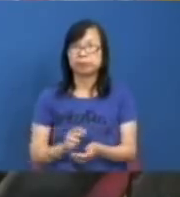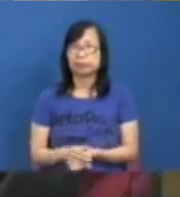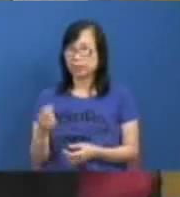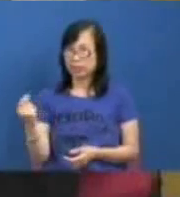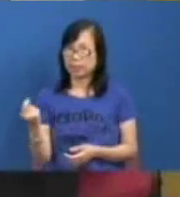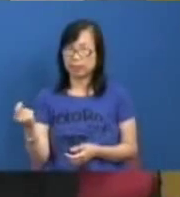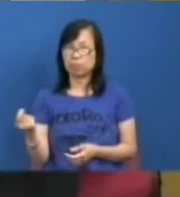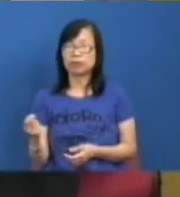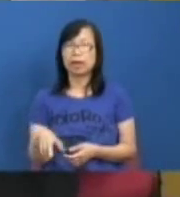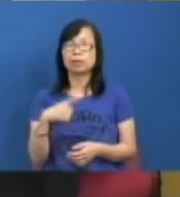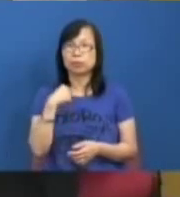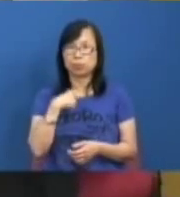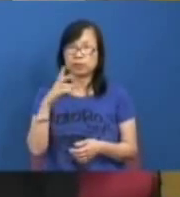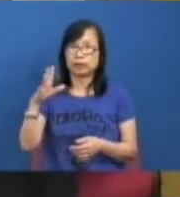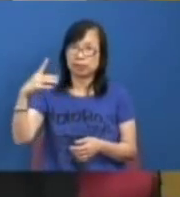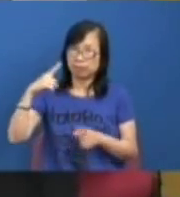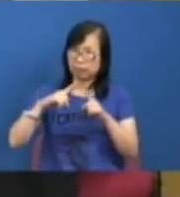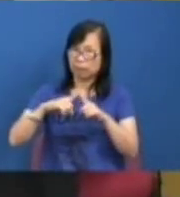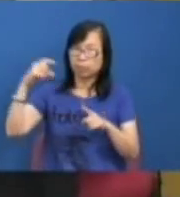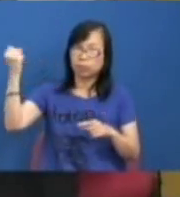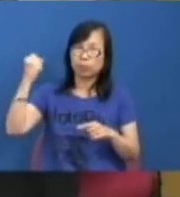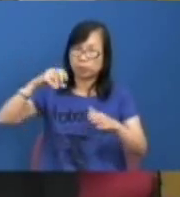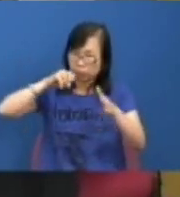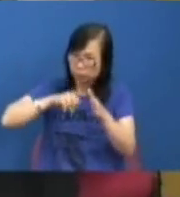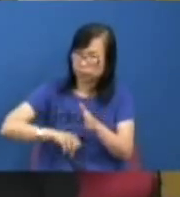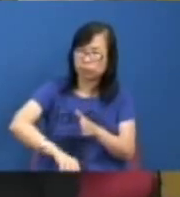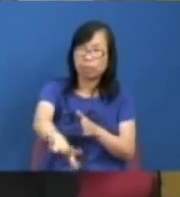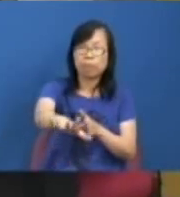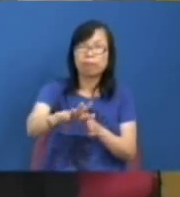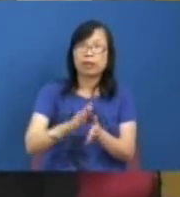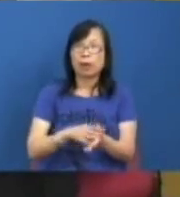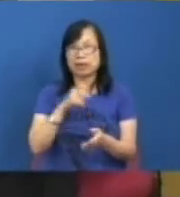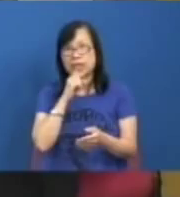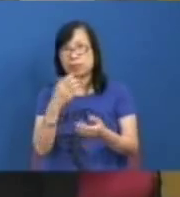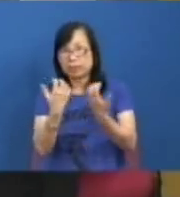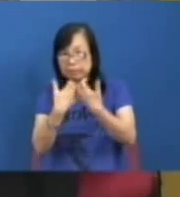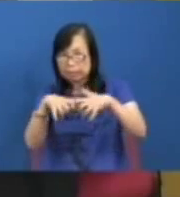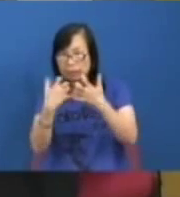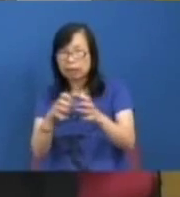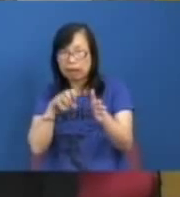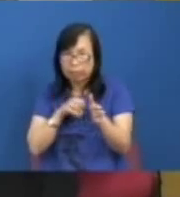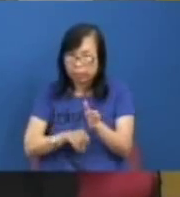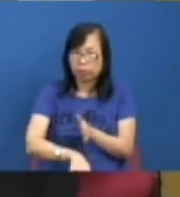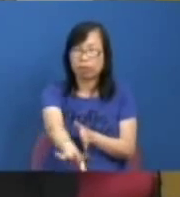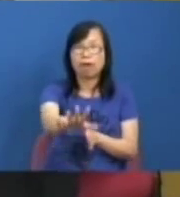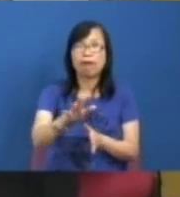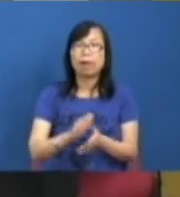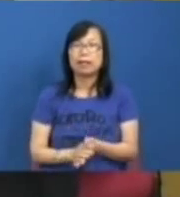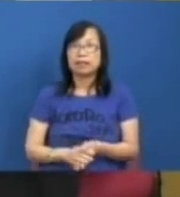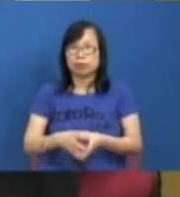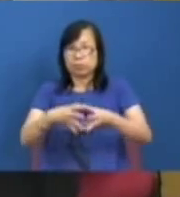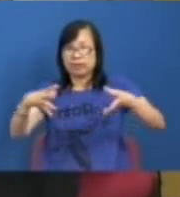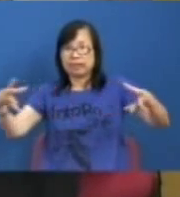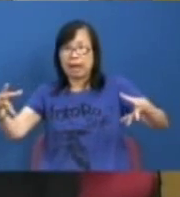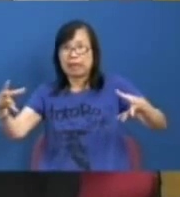就用人手去通啦，咁又有啲機誒有啲儀器啦，有啲咁嘅通渠嗰啲。大則就